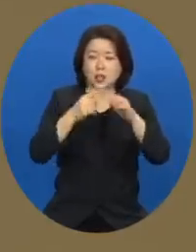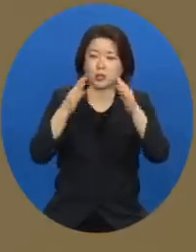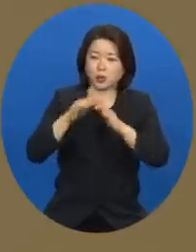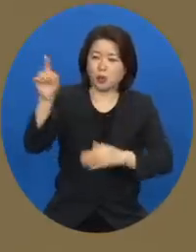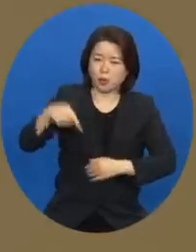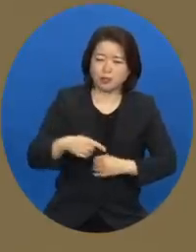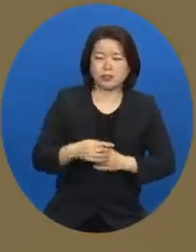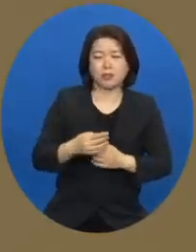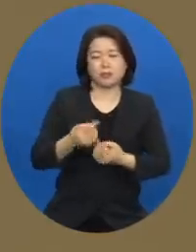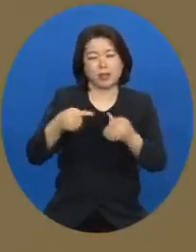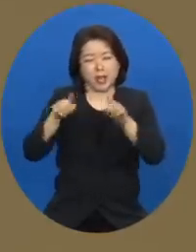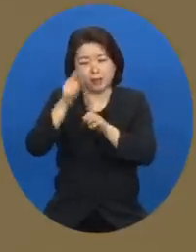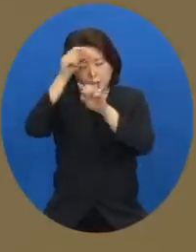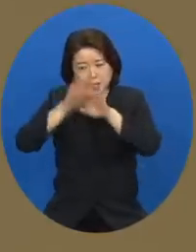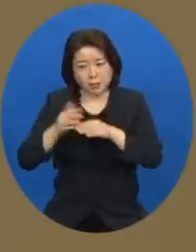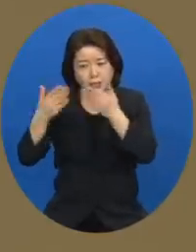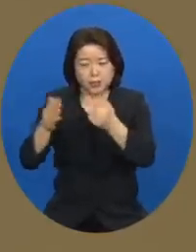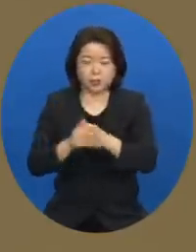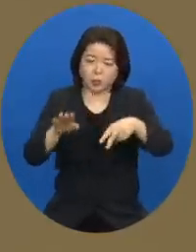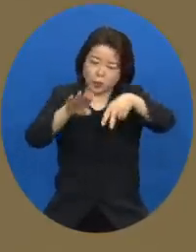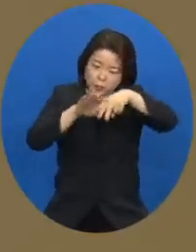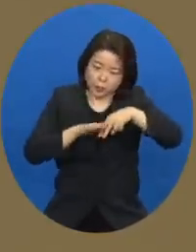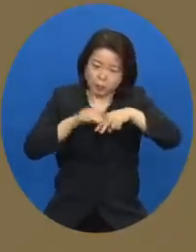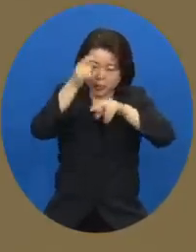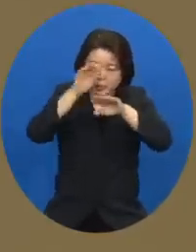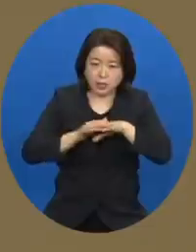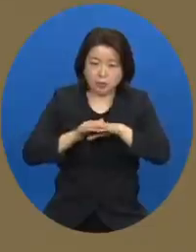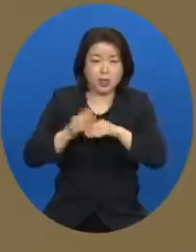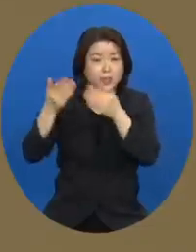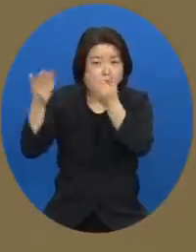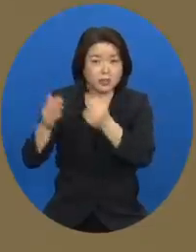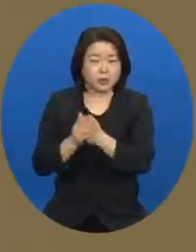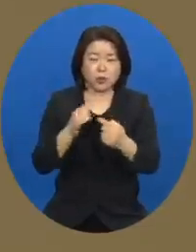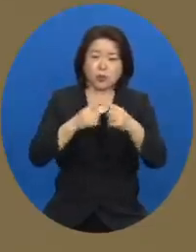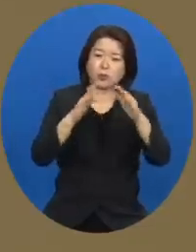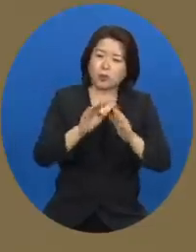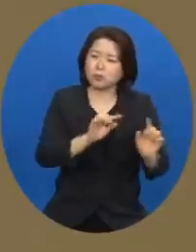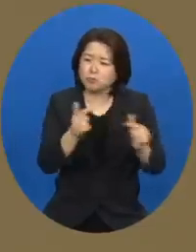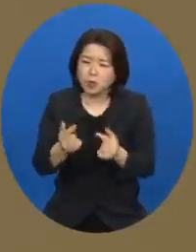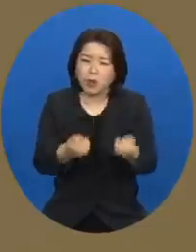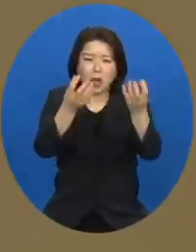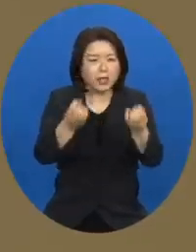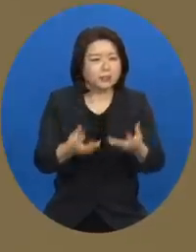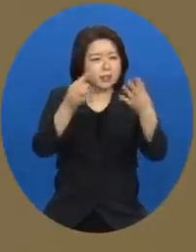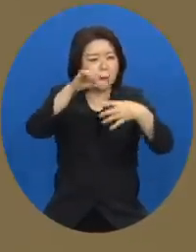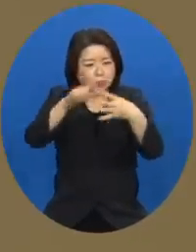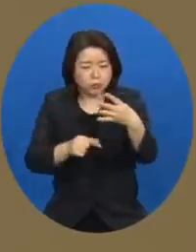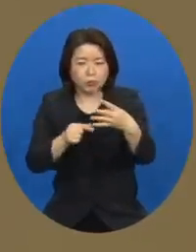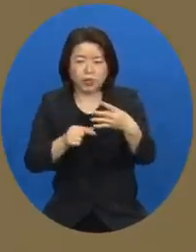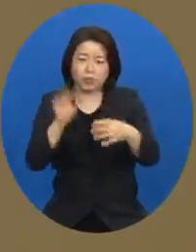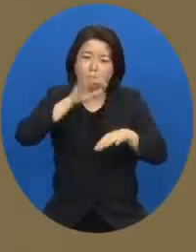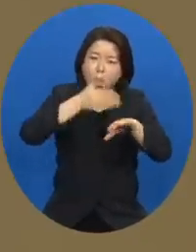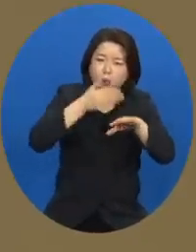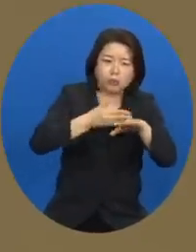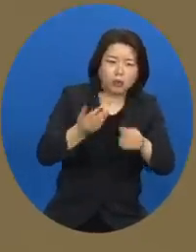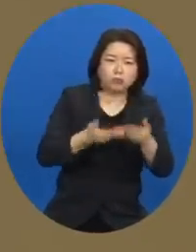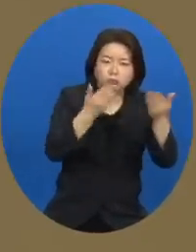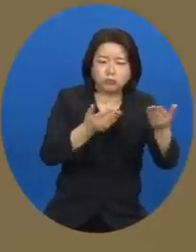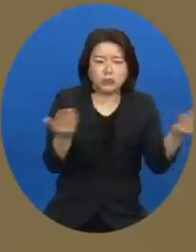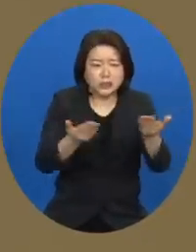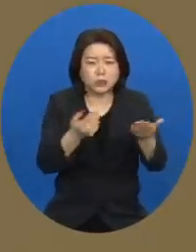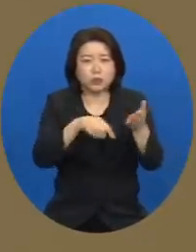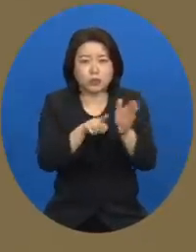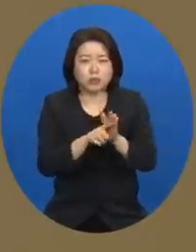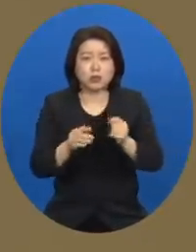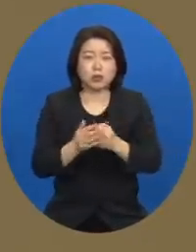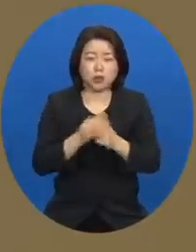함께 예배드리고 그저 속회 모임 가지고 교회 여러 행사들, 프로그램들, 훈련 받는 일을 위해서